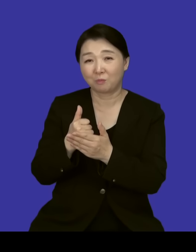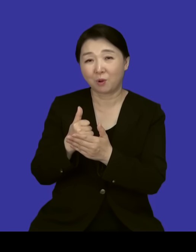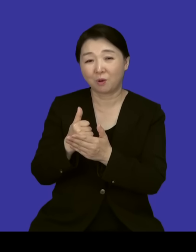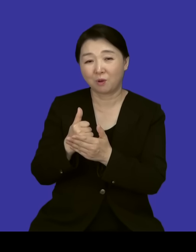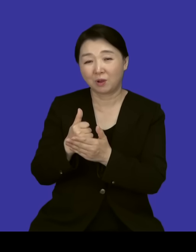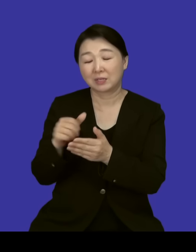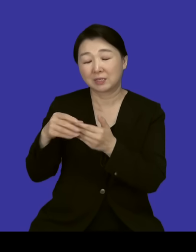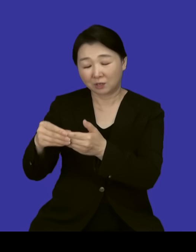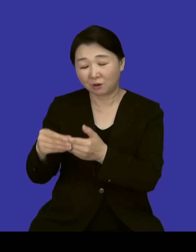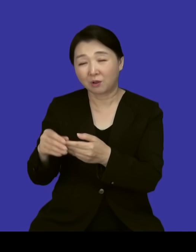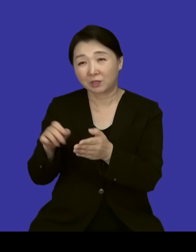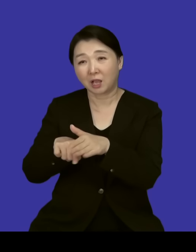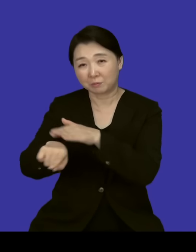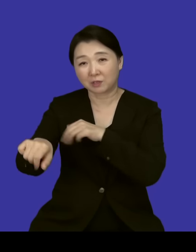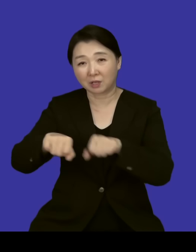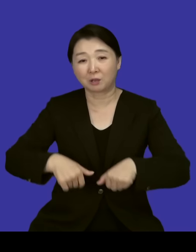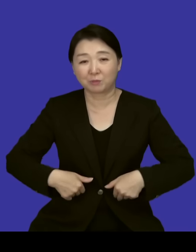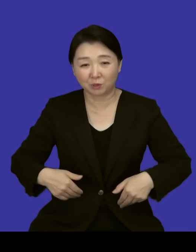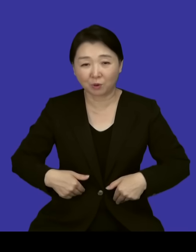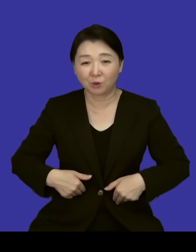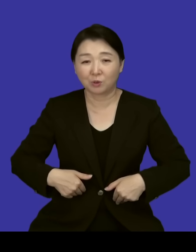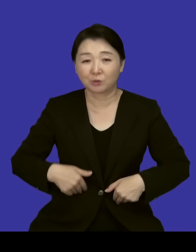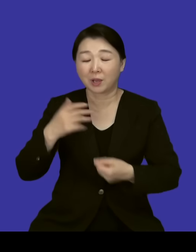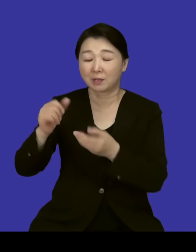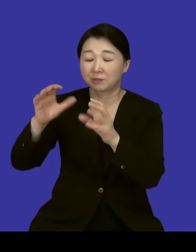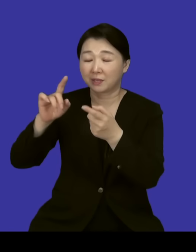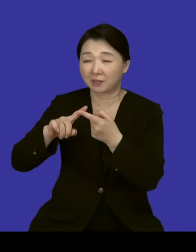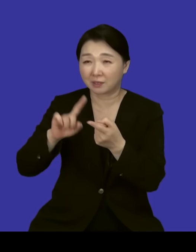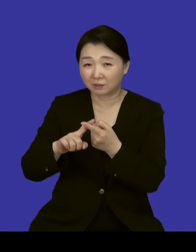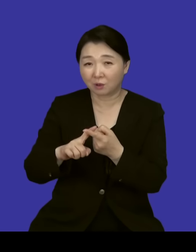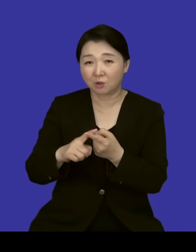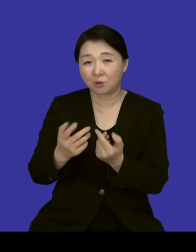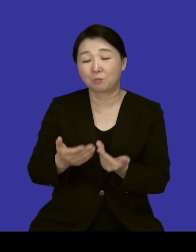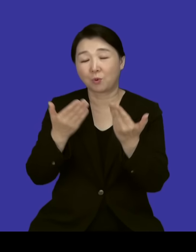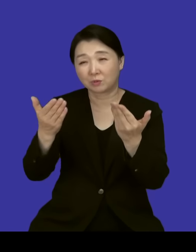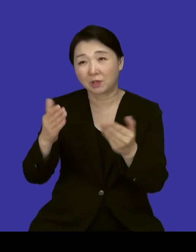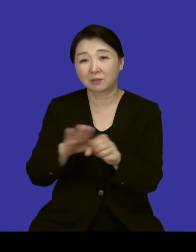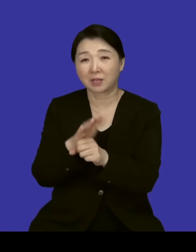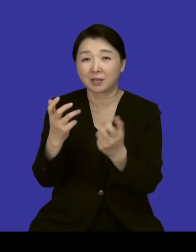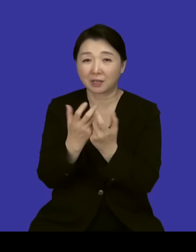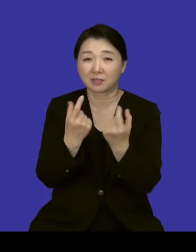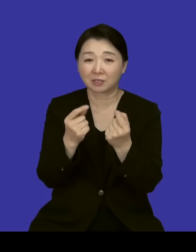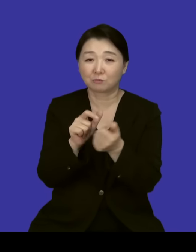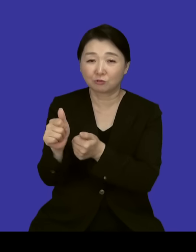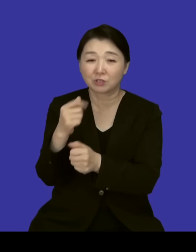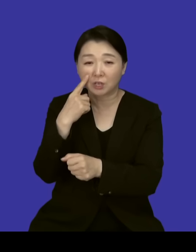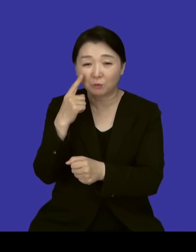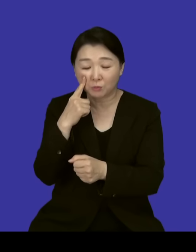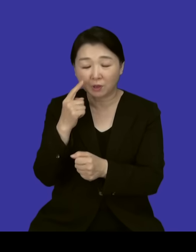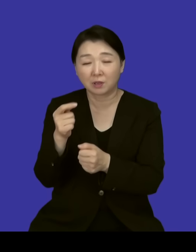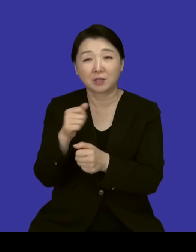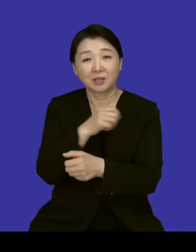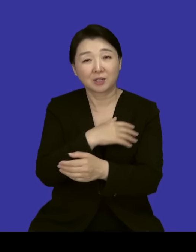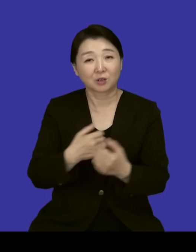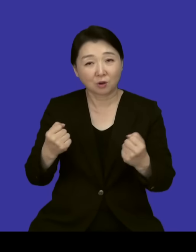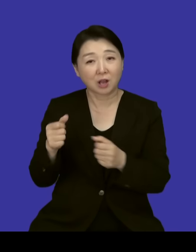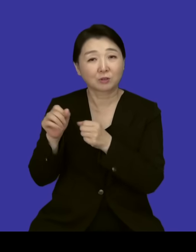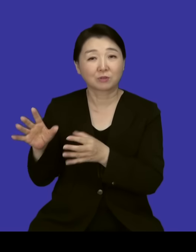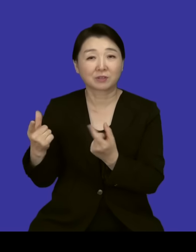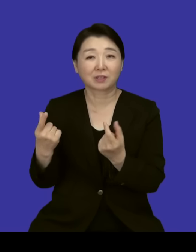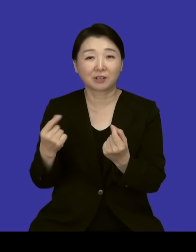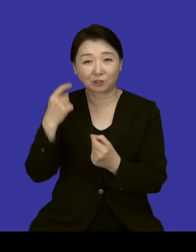메커니즘이 정말로 내가 봉사하고 헌신하고 사랑이 가득한 사람처럼 주식을 하면 건강한 투자가 될 수 있겠구나